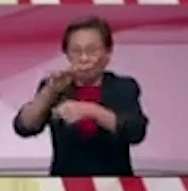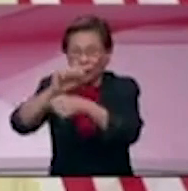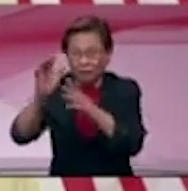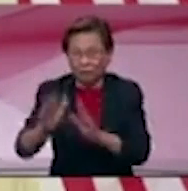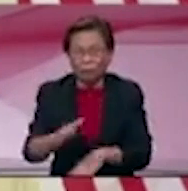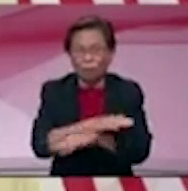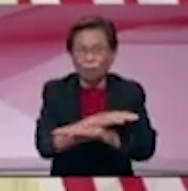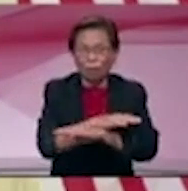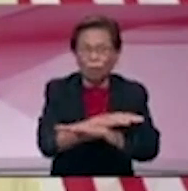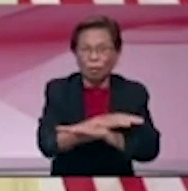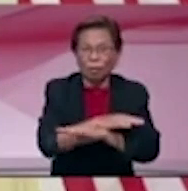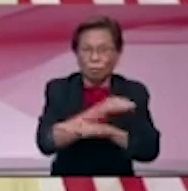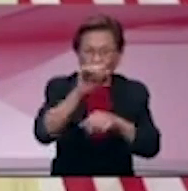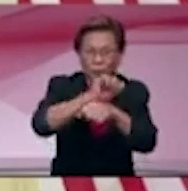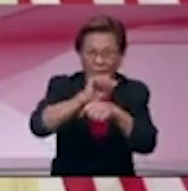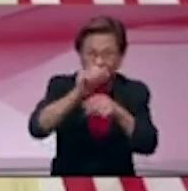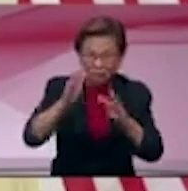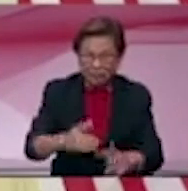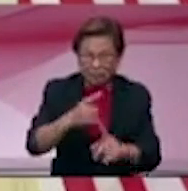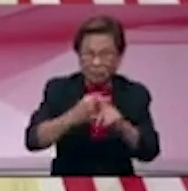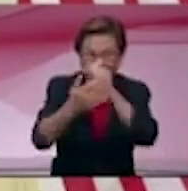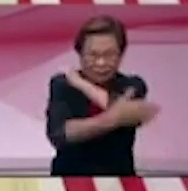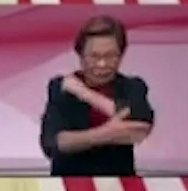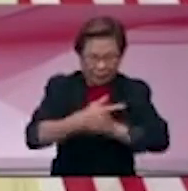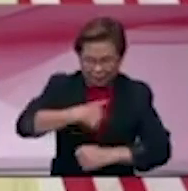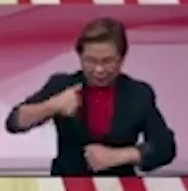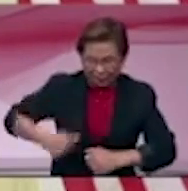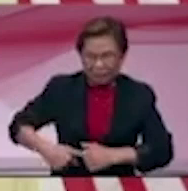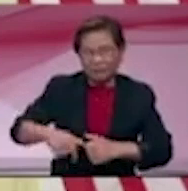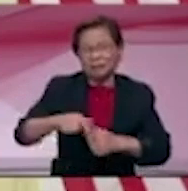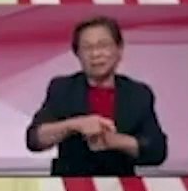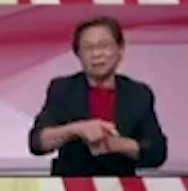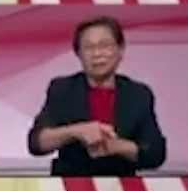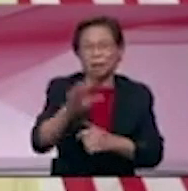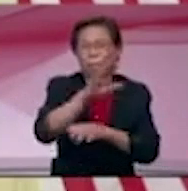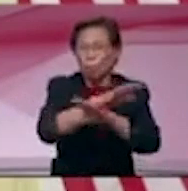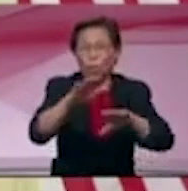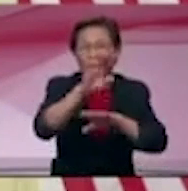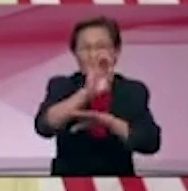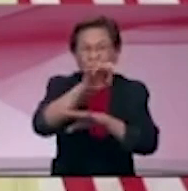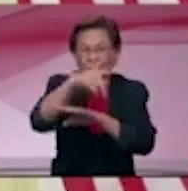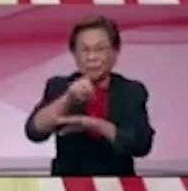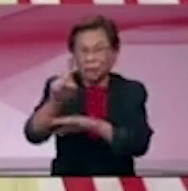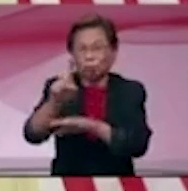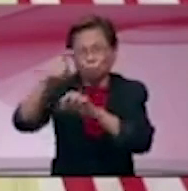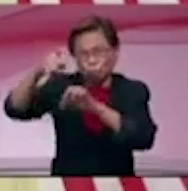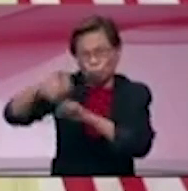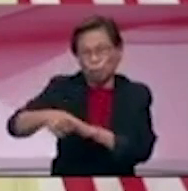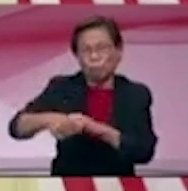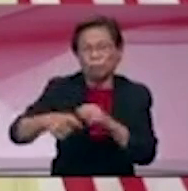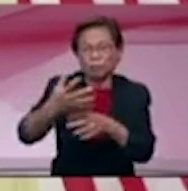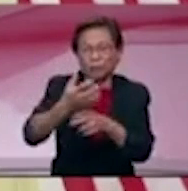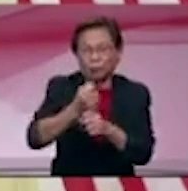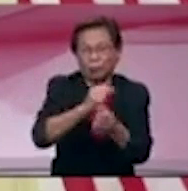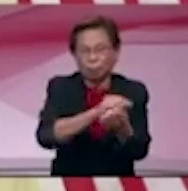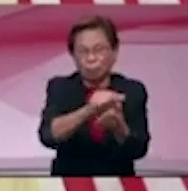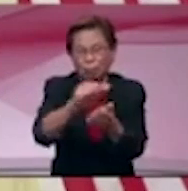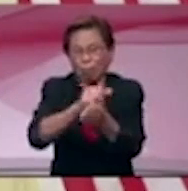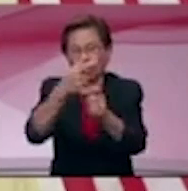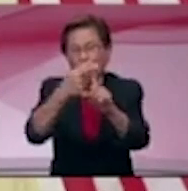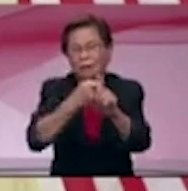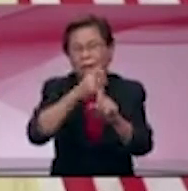bukan pekerja-pekerja daripada negara China dan sebagainya yang bukan EP1 masih perlu mendapat